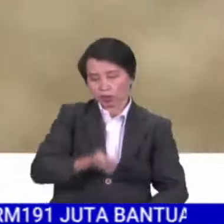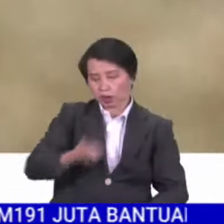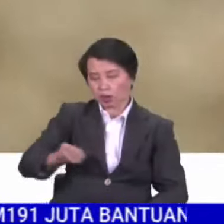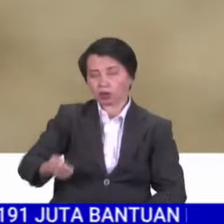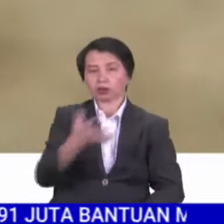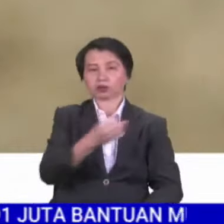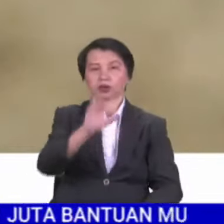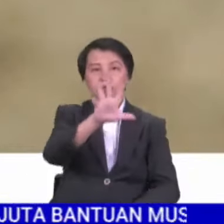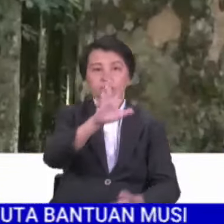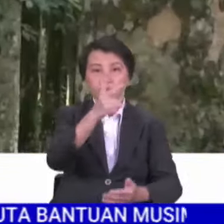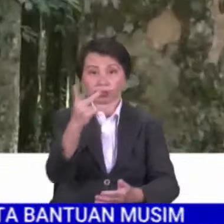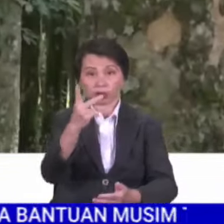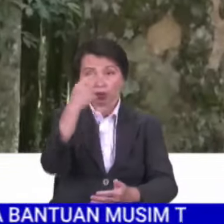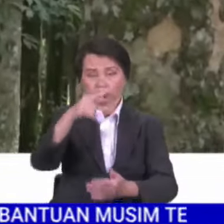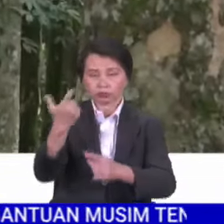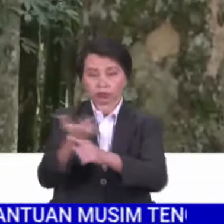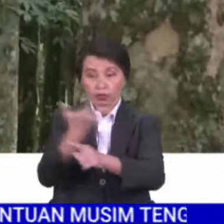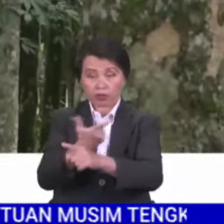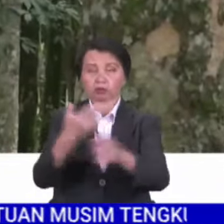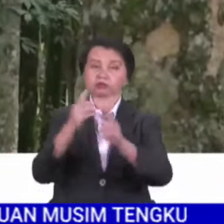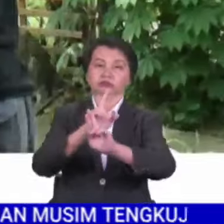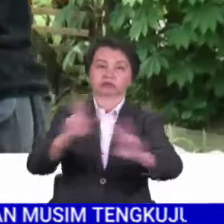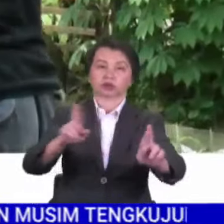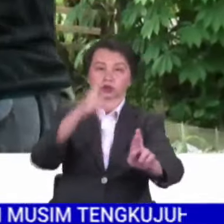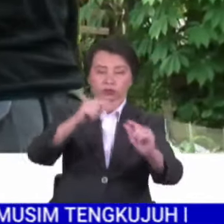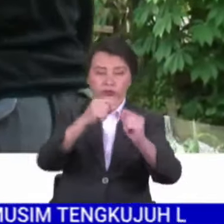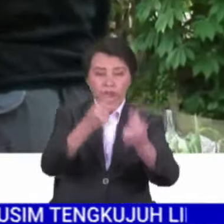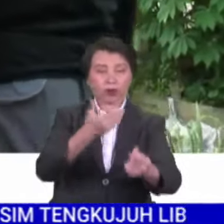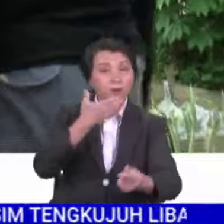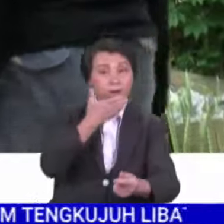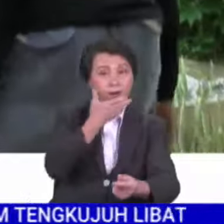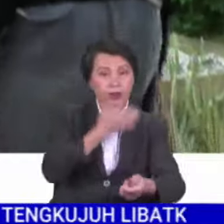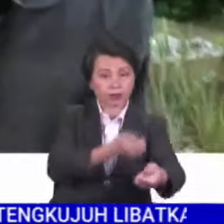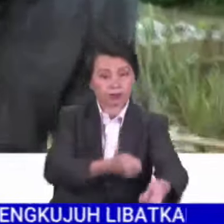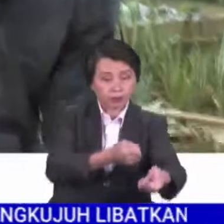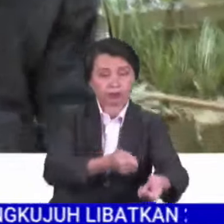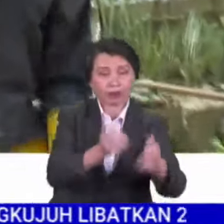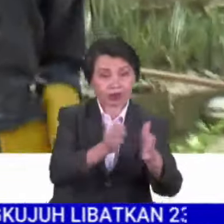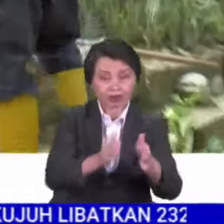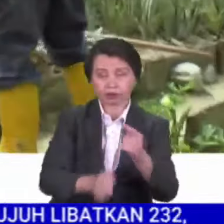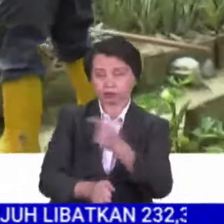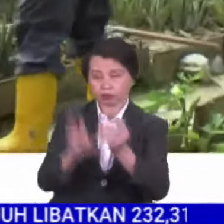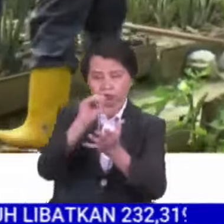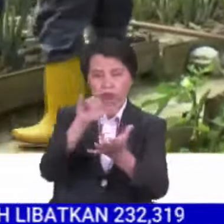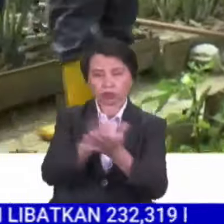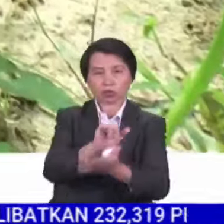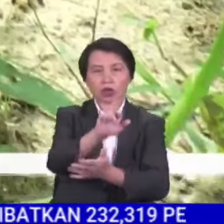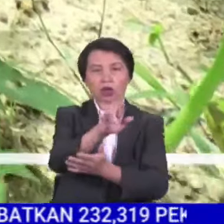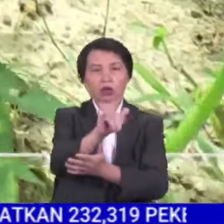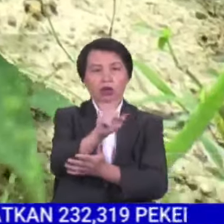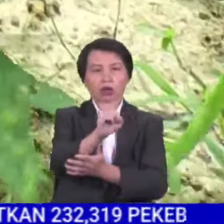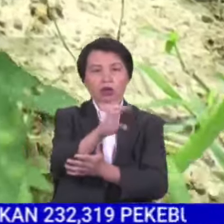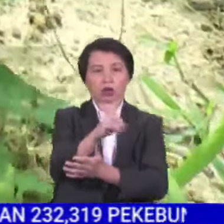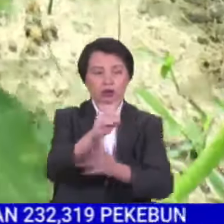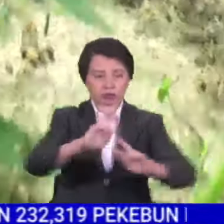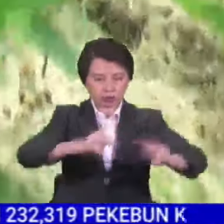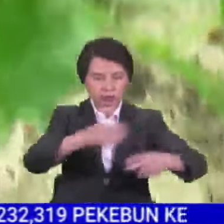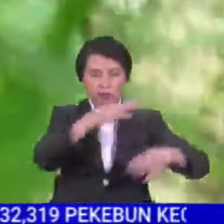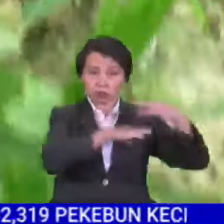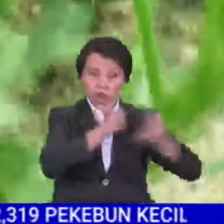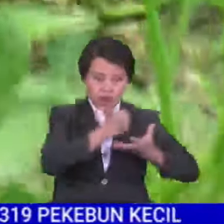dan RM5,000 untuk tujuan latihan telah disediakan untuk golongan belia pekebun kecil. Beliau yakin hasrat RISDA untuk meningkatkan